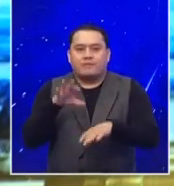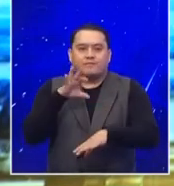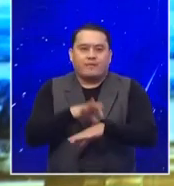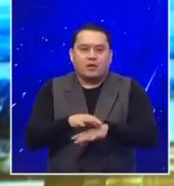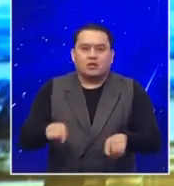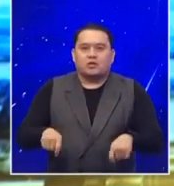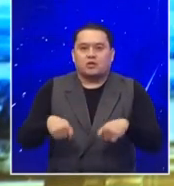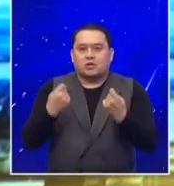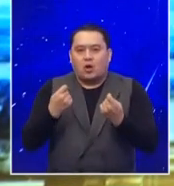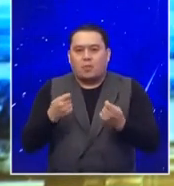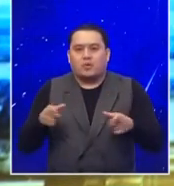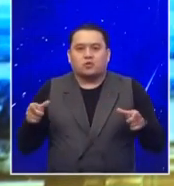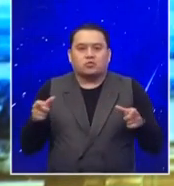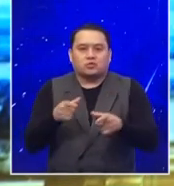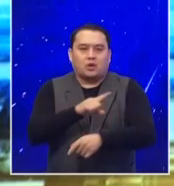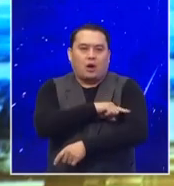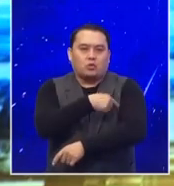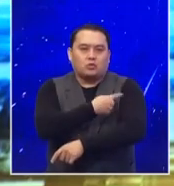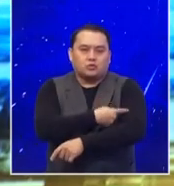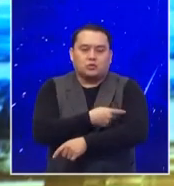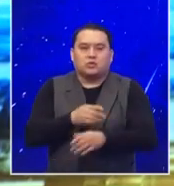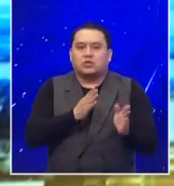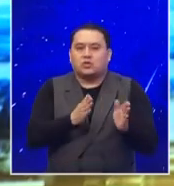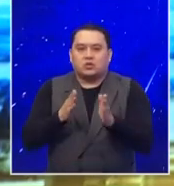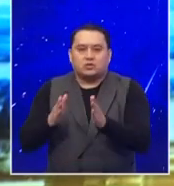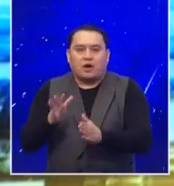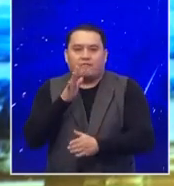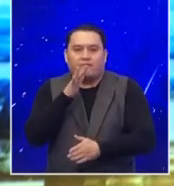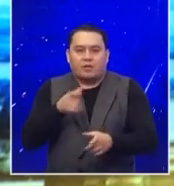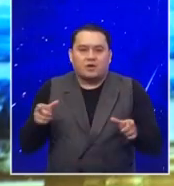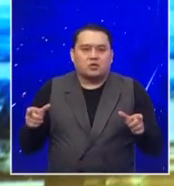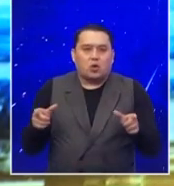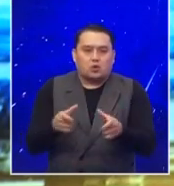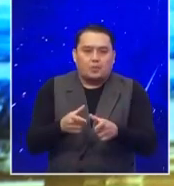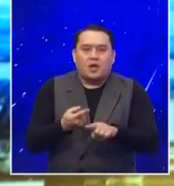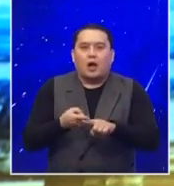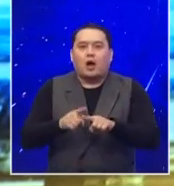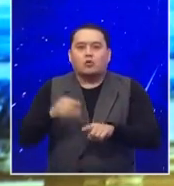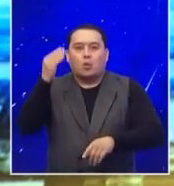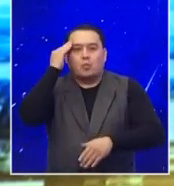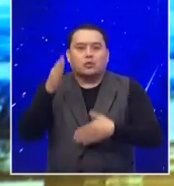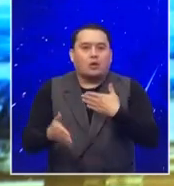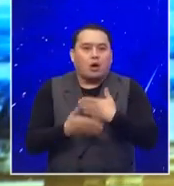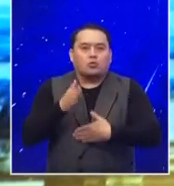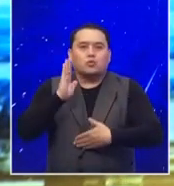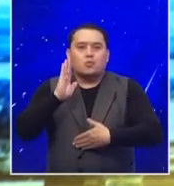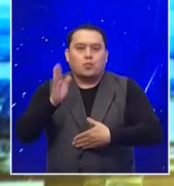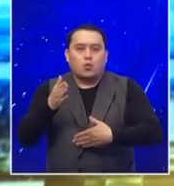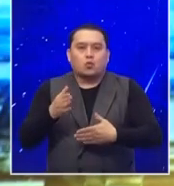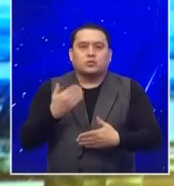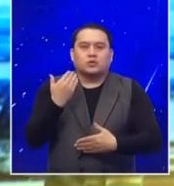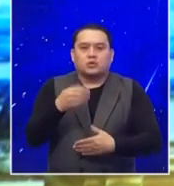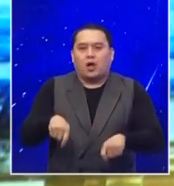выявили ряд нарушений по несоблюдению санитарного режима во время локдауна. Какие меры предпримут власти в